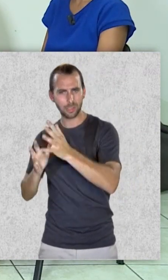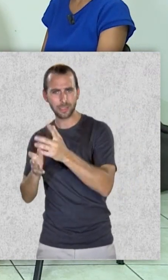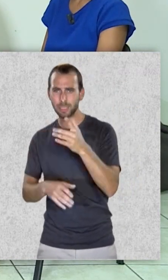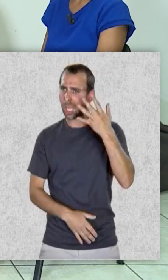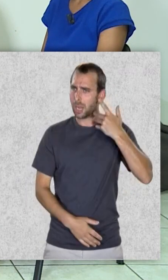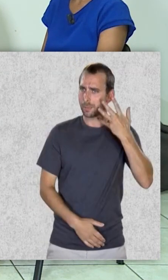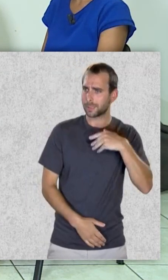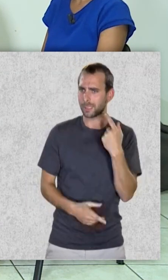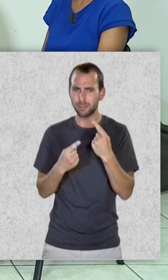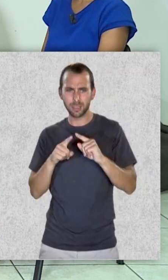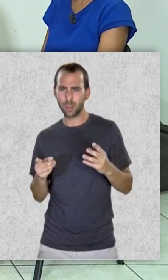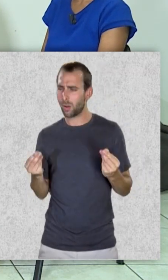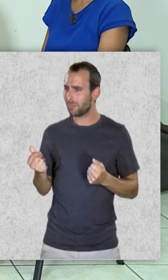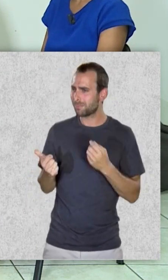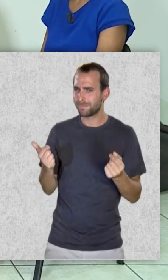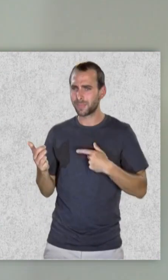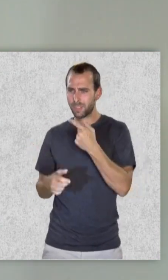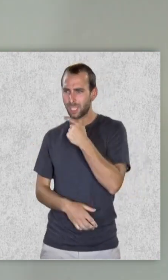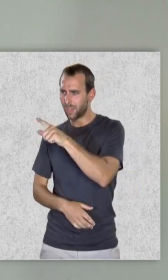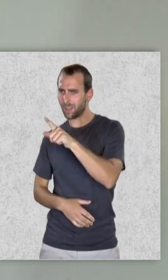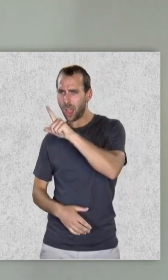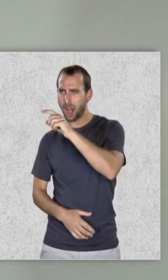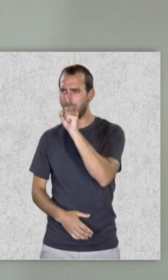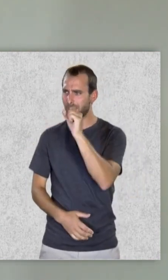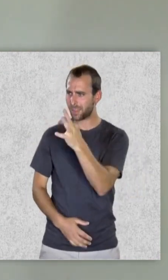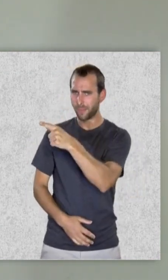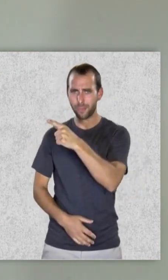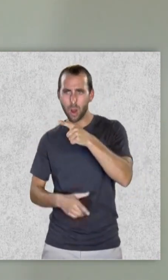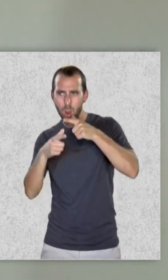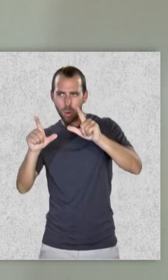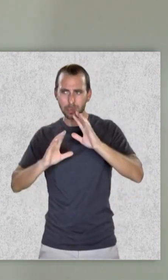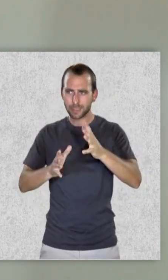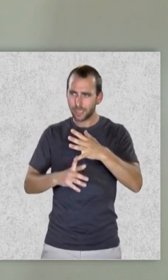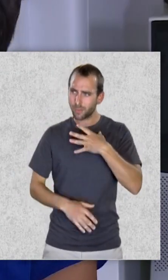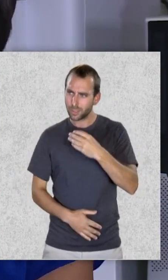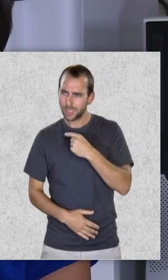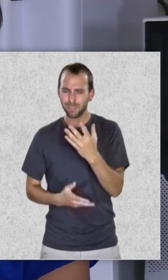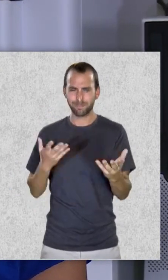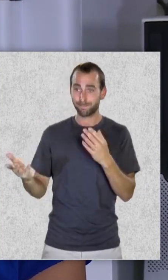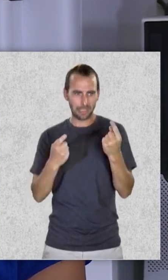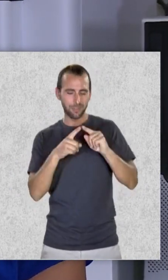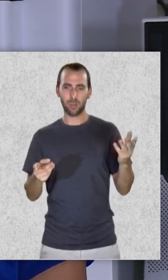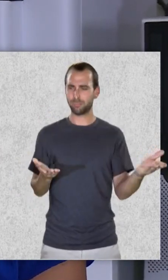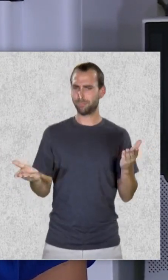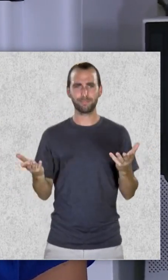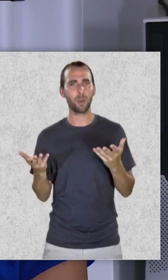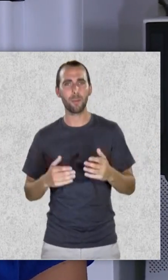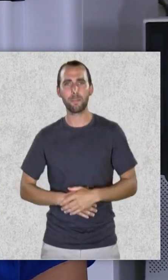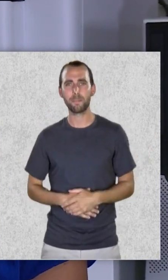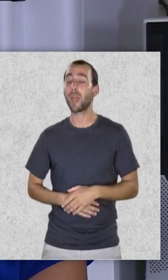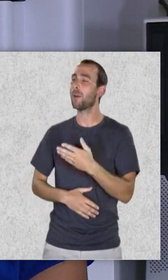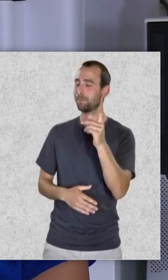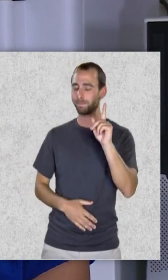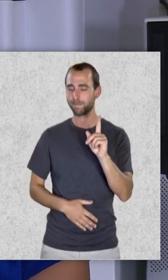langue des signes français. Voilà. Vous pouvez nous expliquer c'est quoi la différence entre les deux? Alors la LSF, c'est